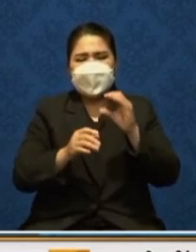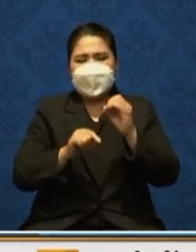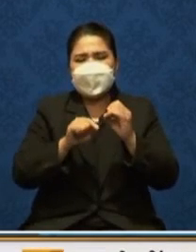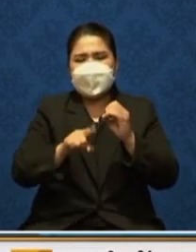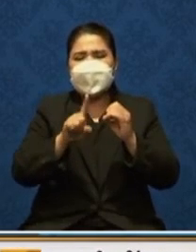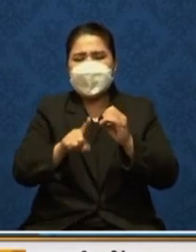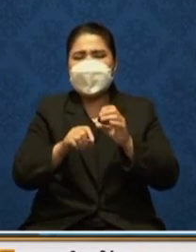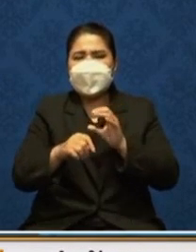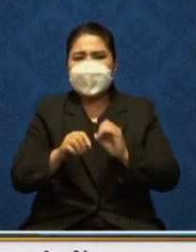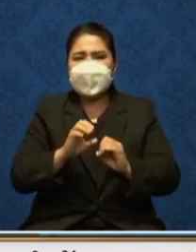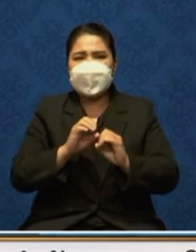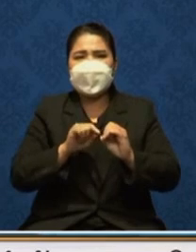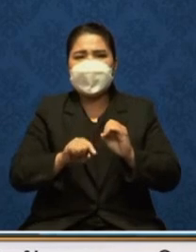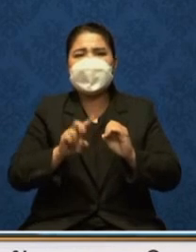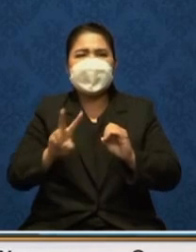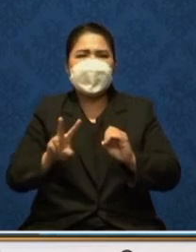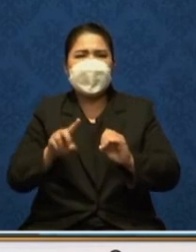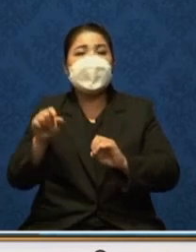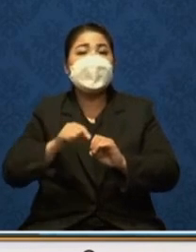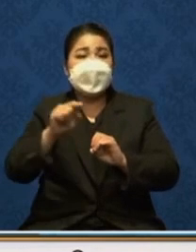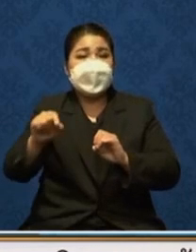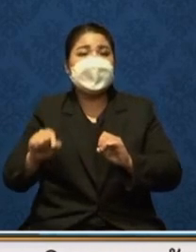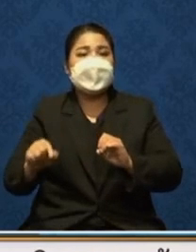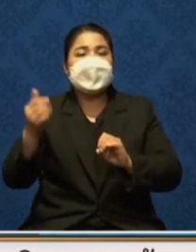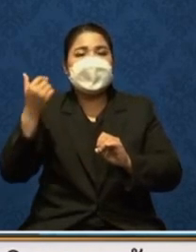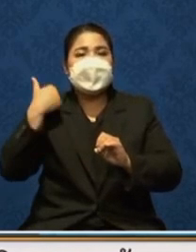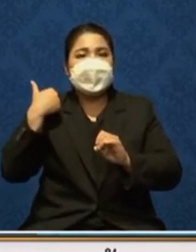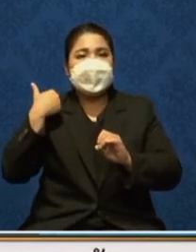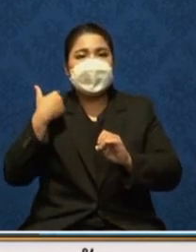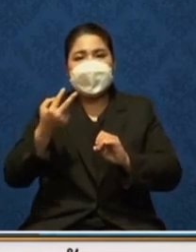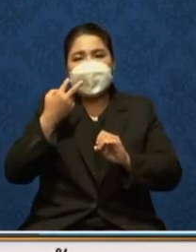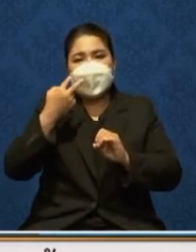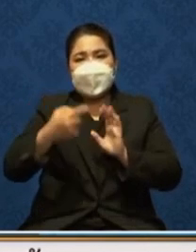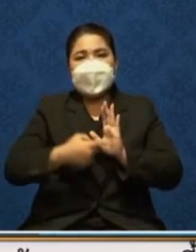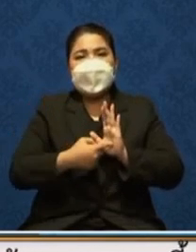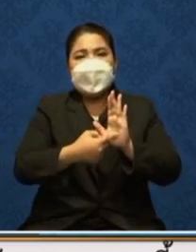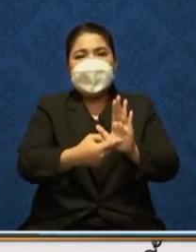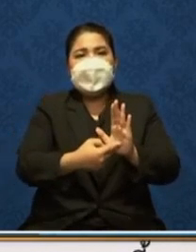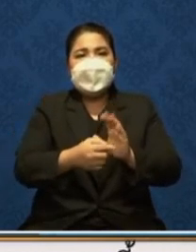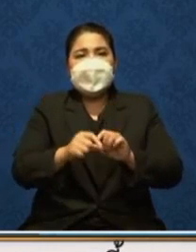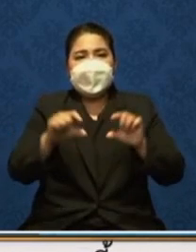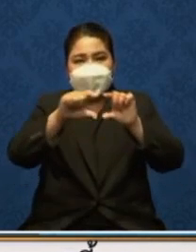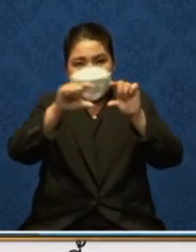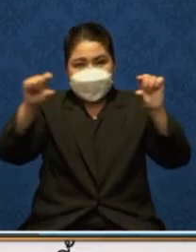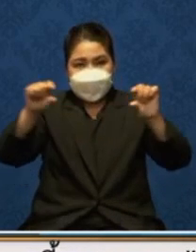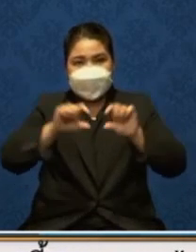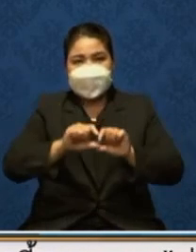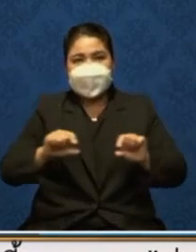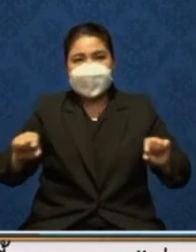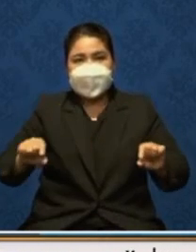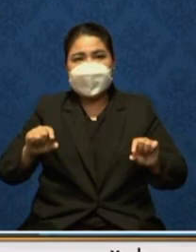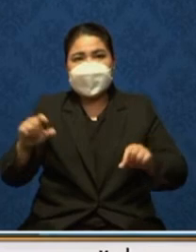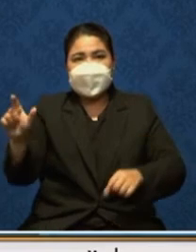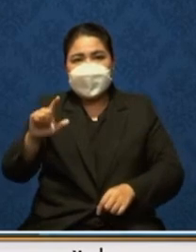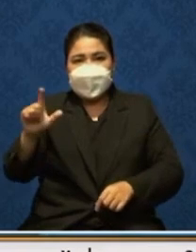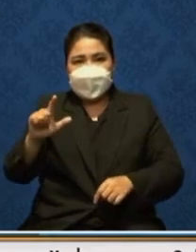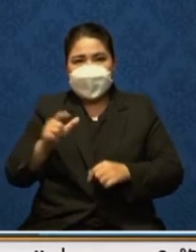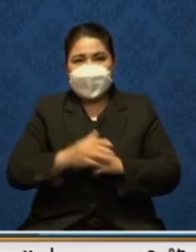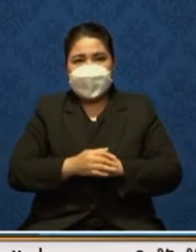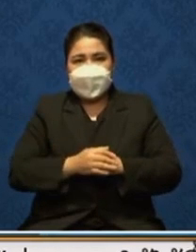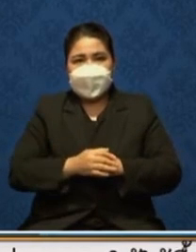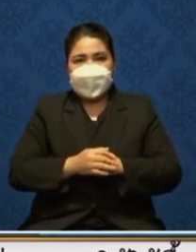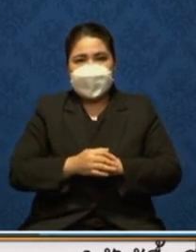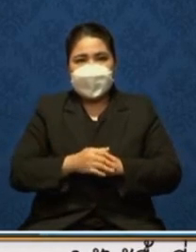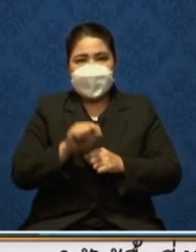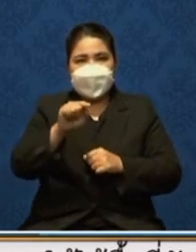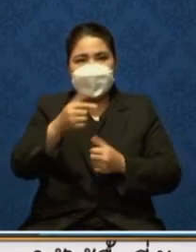1-0.2%่านนลองดู 2 ตัอย่างตรที่ผมทำเป็สีเหือง Yellow ราคากลาง